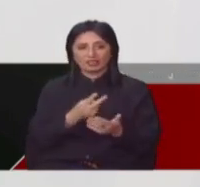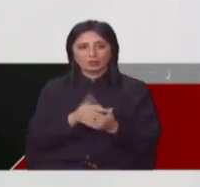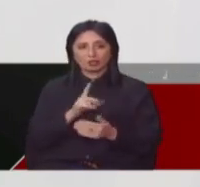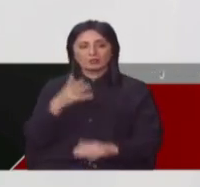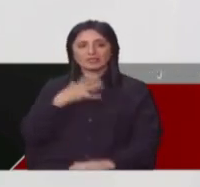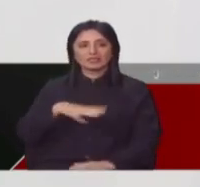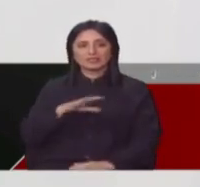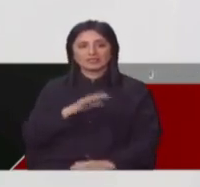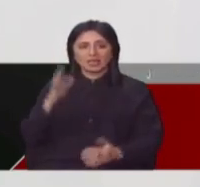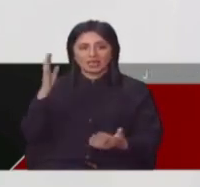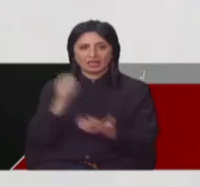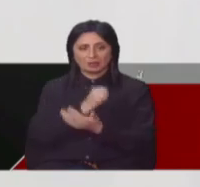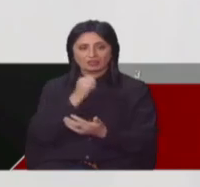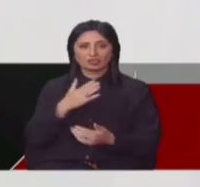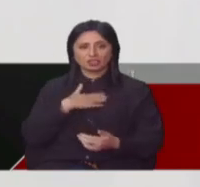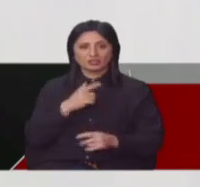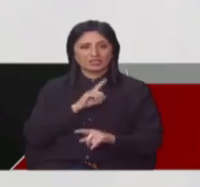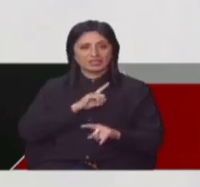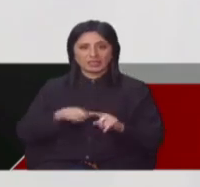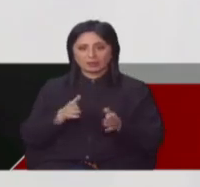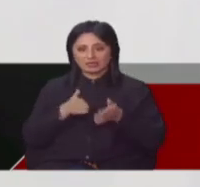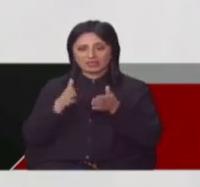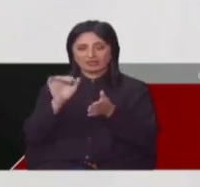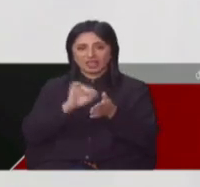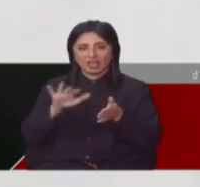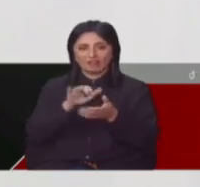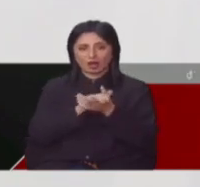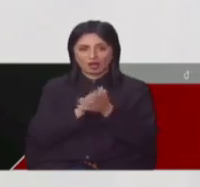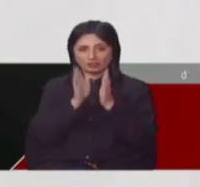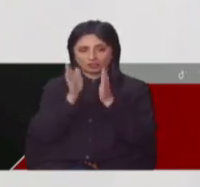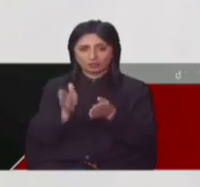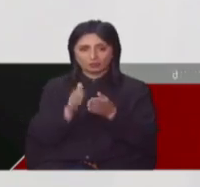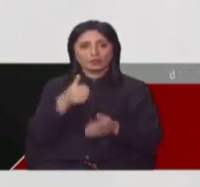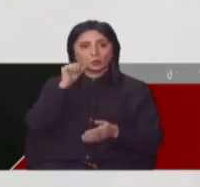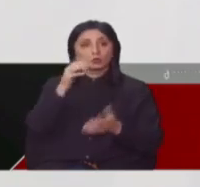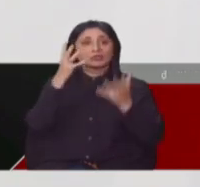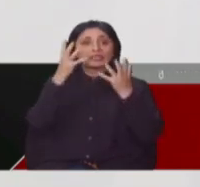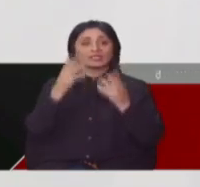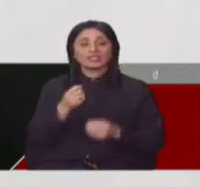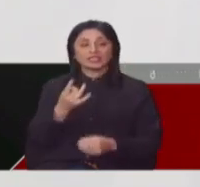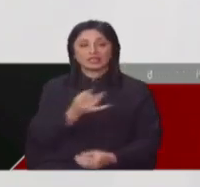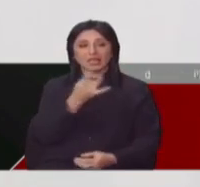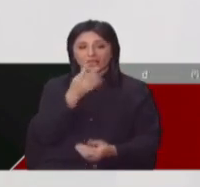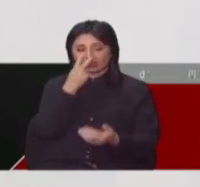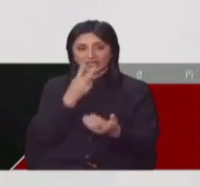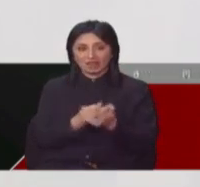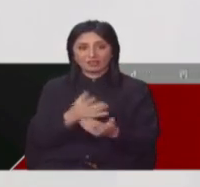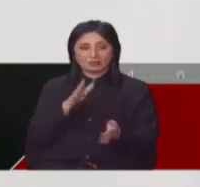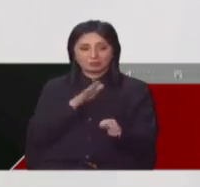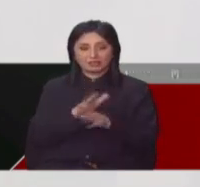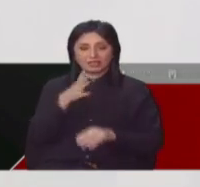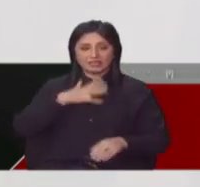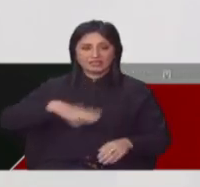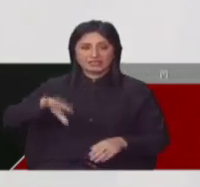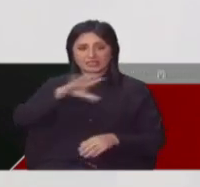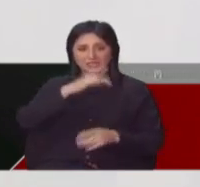რომ საქართველო იმარჯვებს და ჩვენ ძალიან სწრაფად წავალთ ევროკავშირისკენ. გუშინდელმა დღემ კიდევ ერთხელ დაანახა მთელ საქართველოს